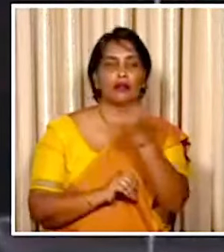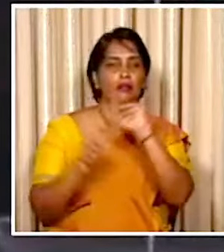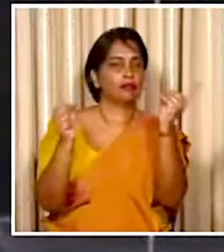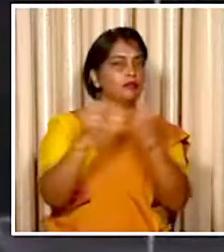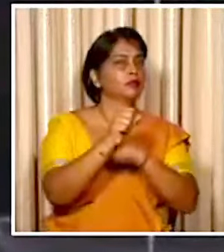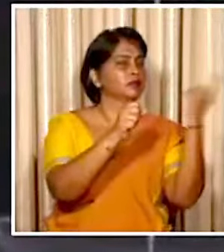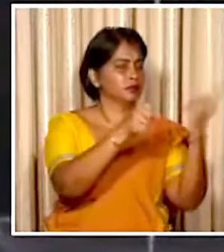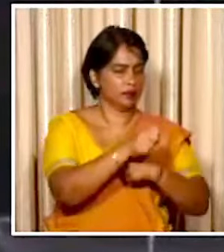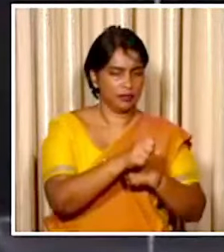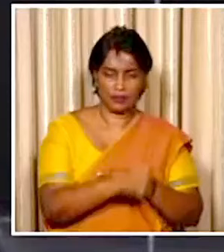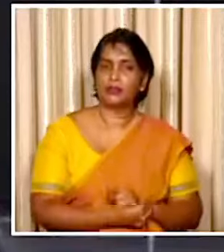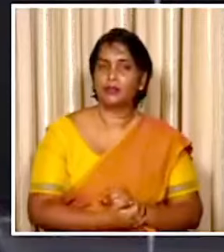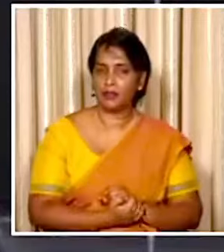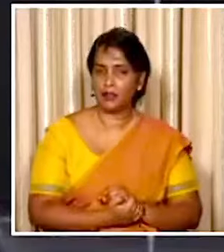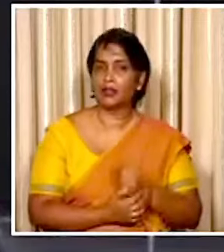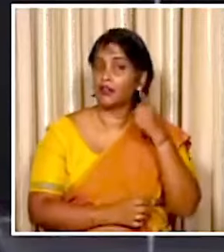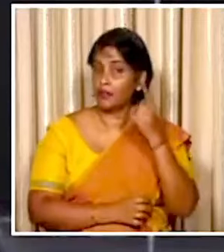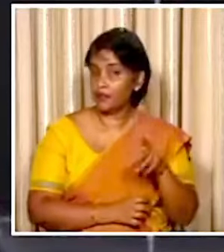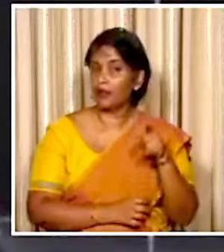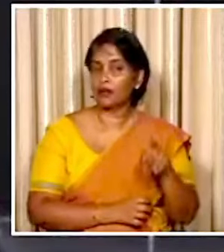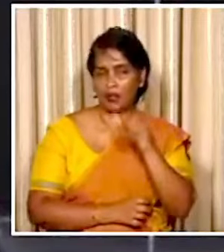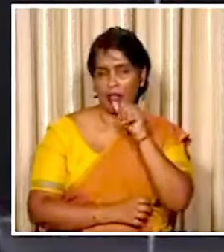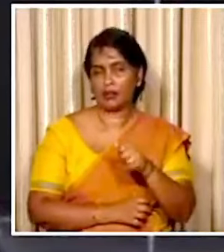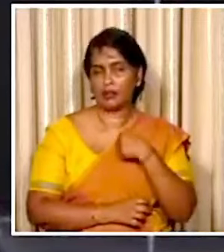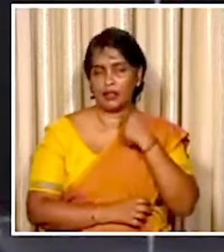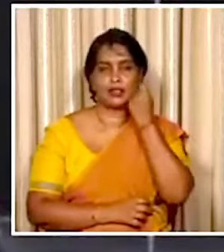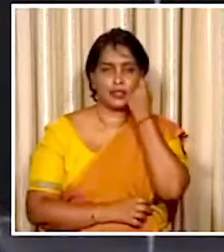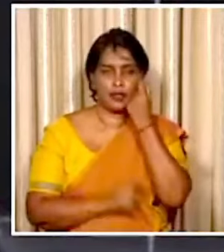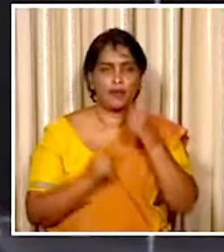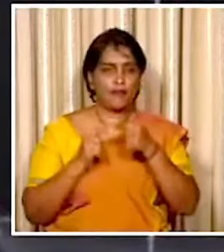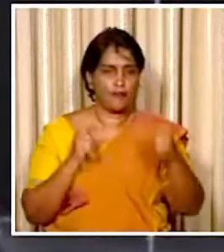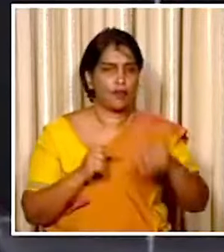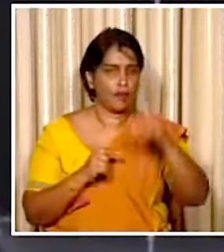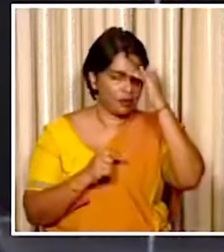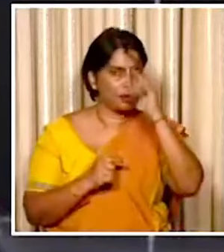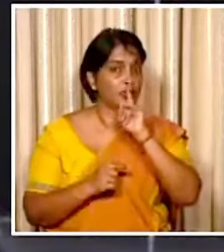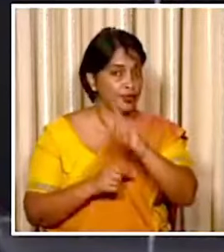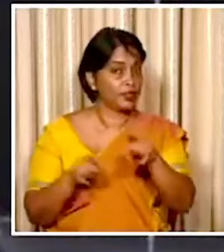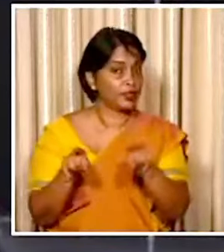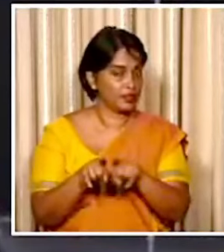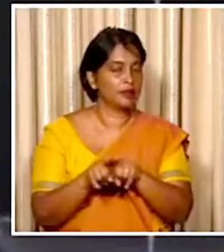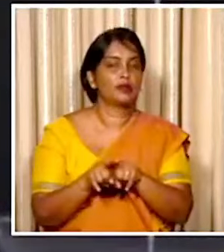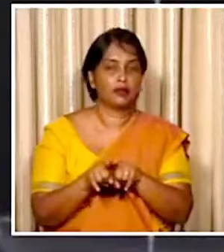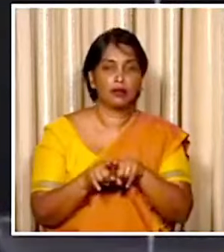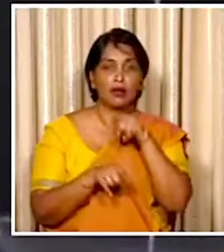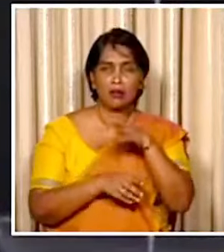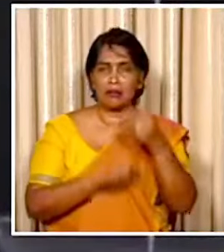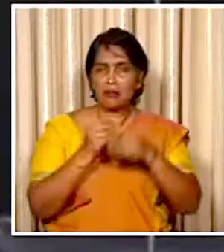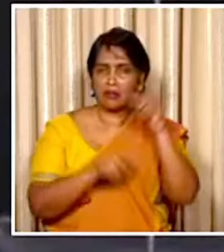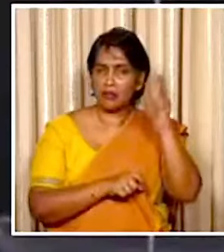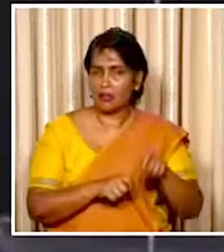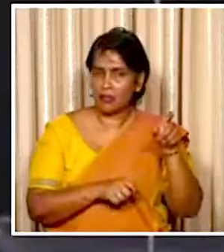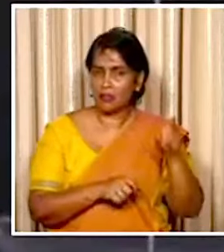ඝාතනය කිරීමකට ලක් වෙන්නේ ඒ නිසා සාධාරණ සැකයක් තිබෙනවා විපක්ෂ නායකතුමා මතු කළා වගේ ඒ